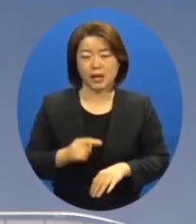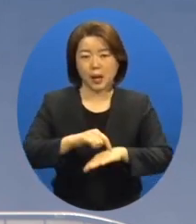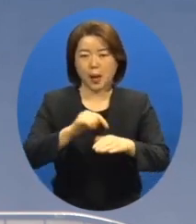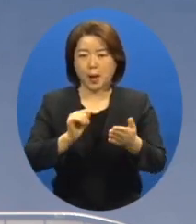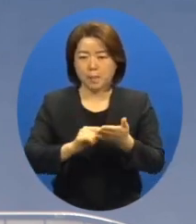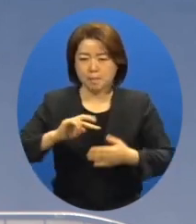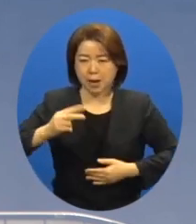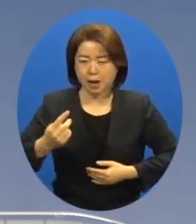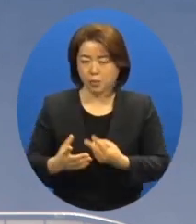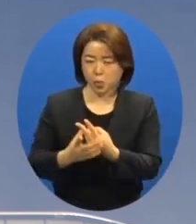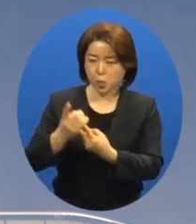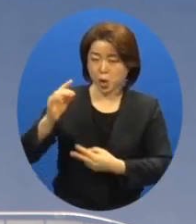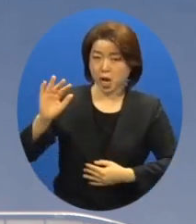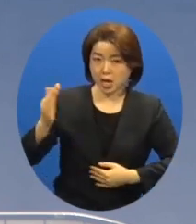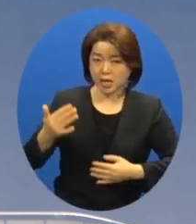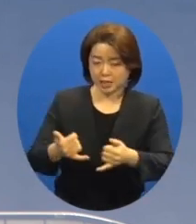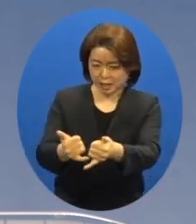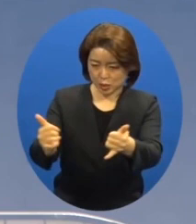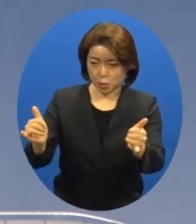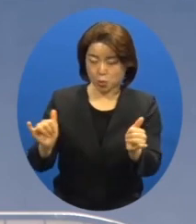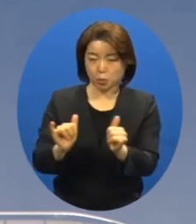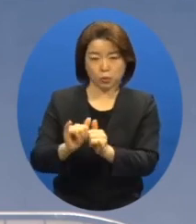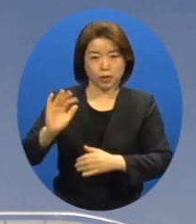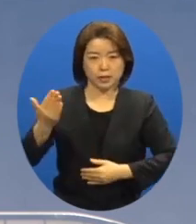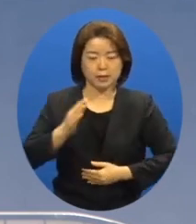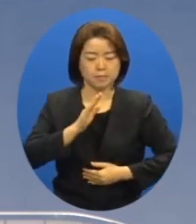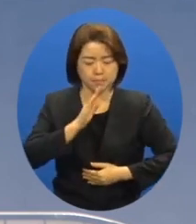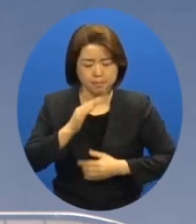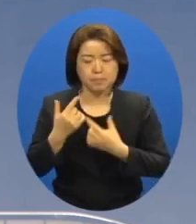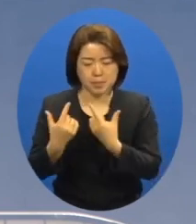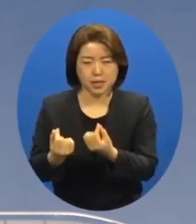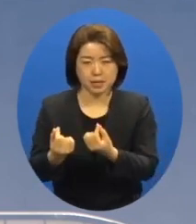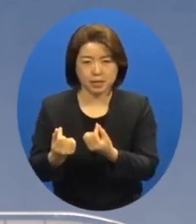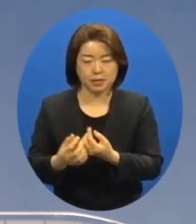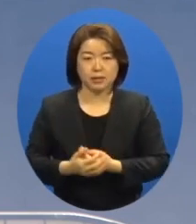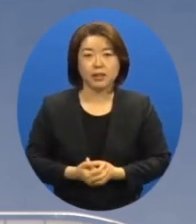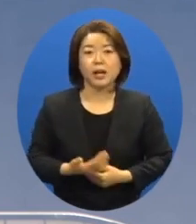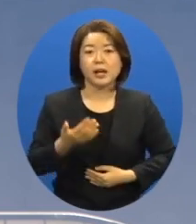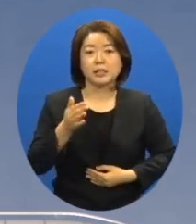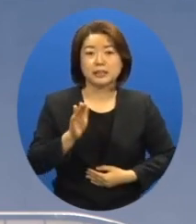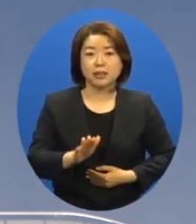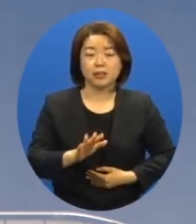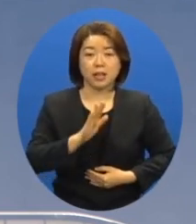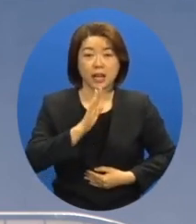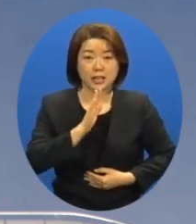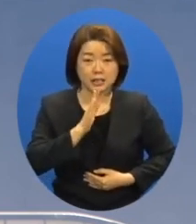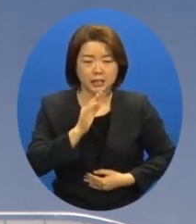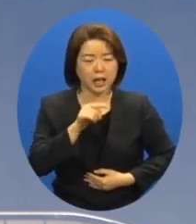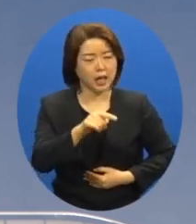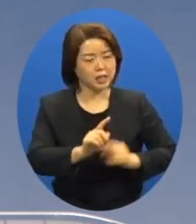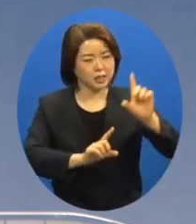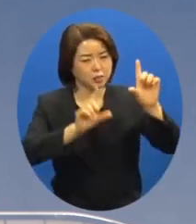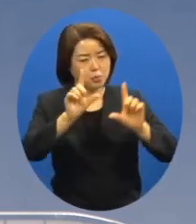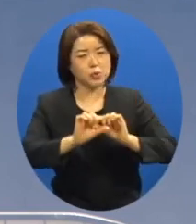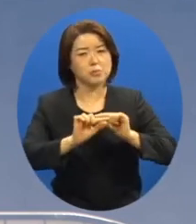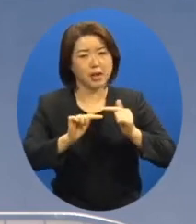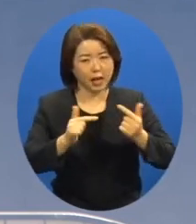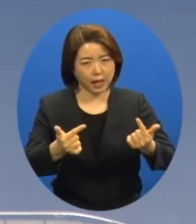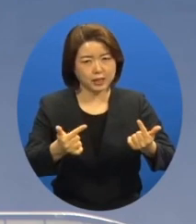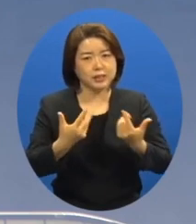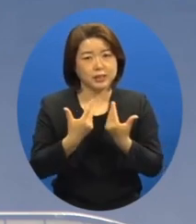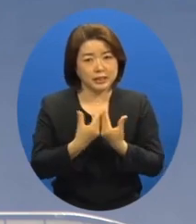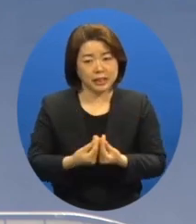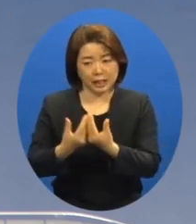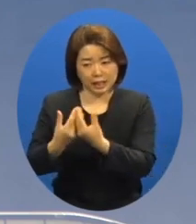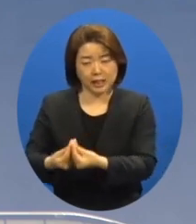마음까지 하나 된 공동체가 되게 마련이죠. 그런데 실제는 그게 아닌 경우가